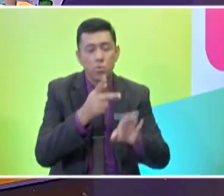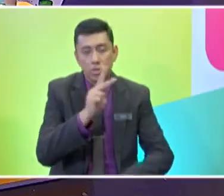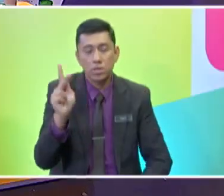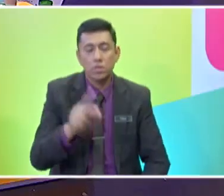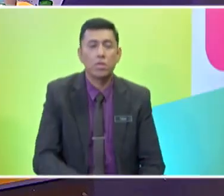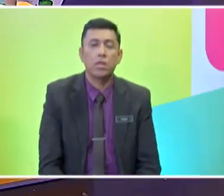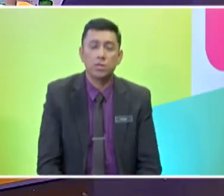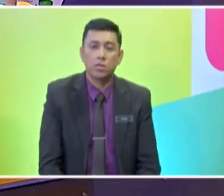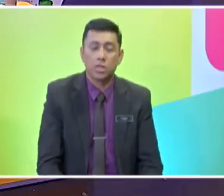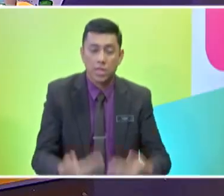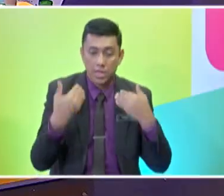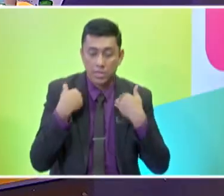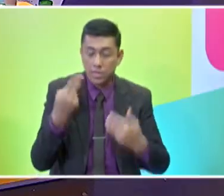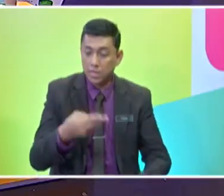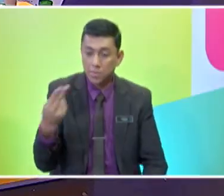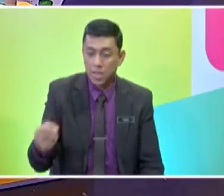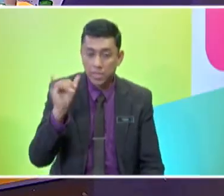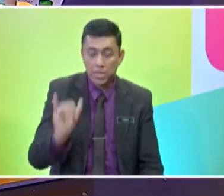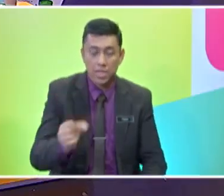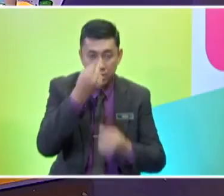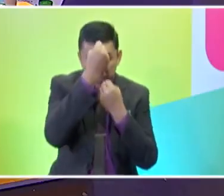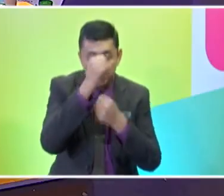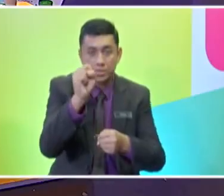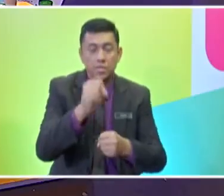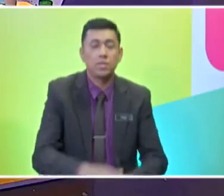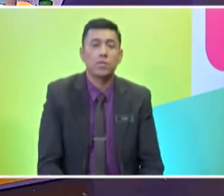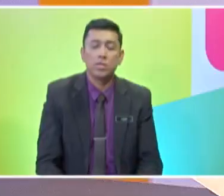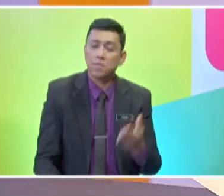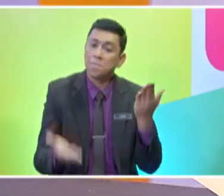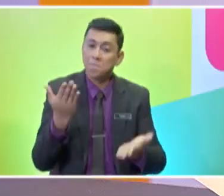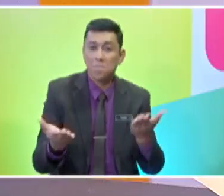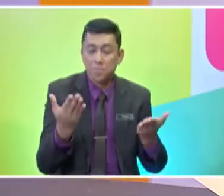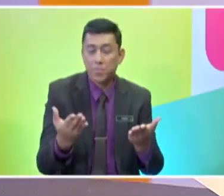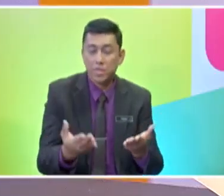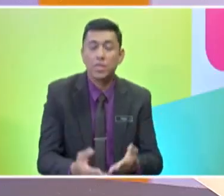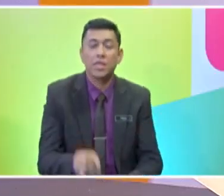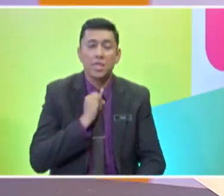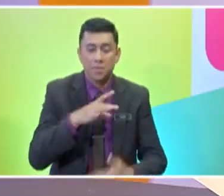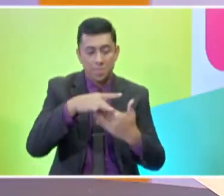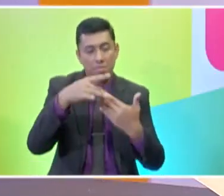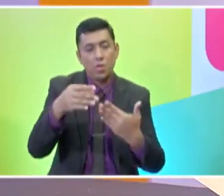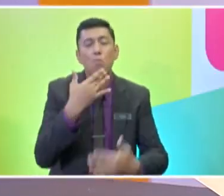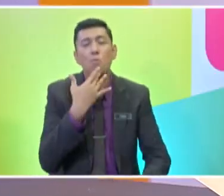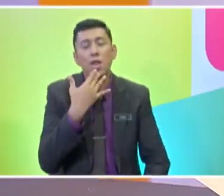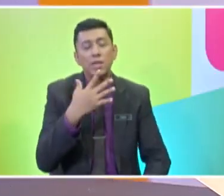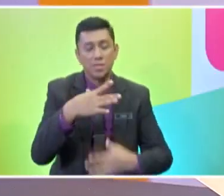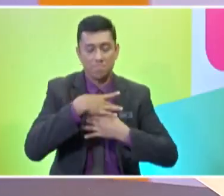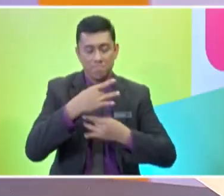pun ada juga bahannya mungkin saya boleh pilih warna kegemaran saya